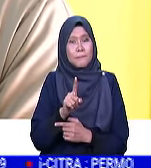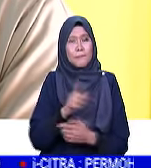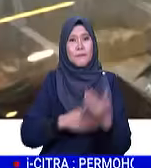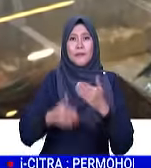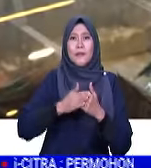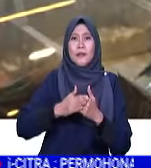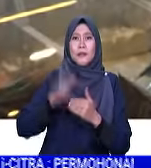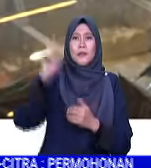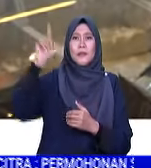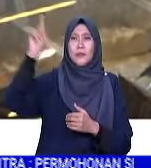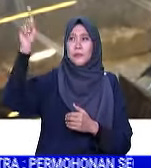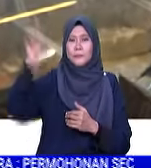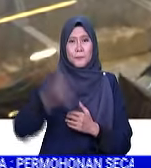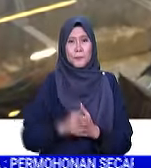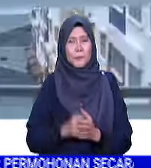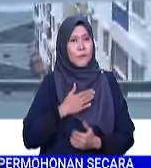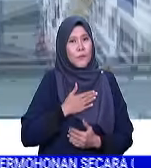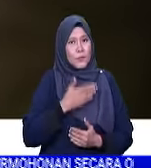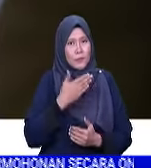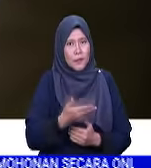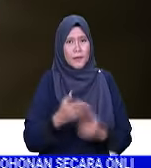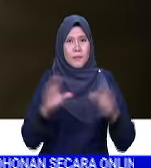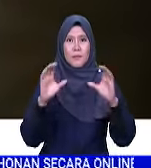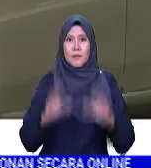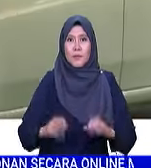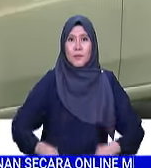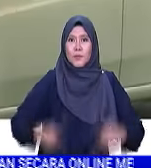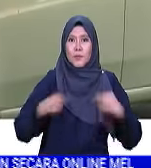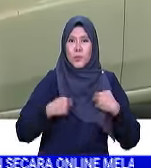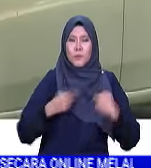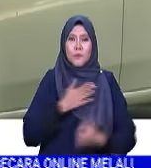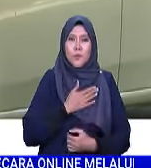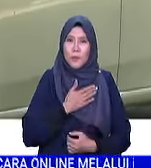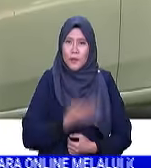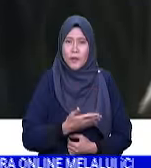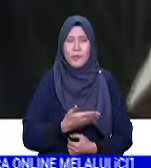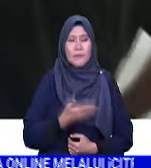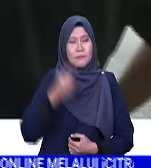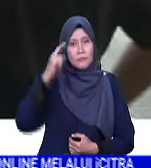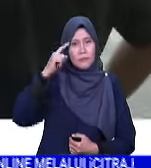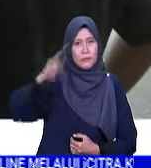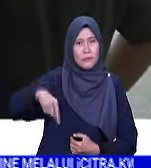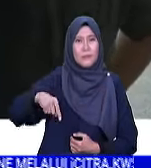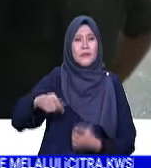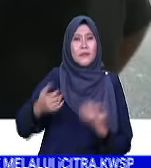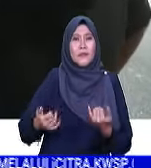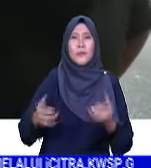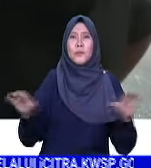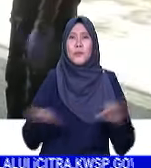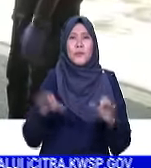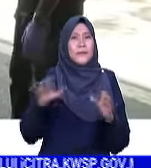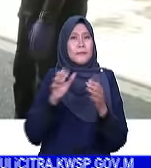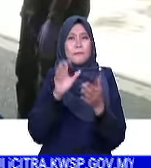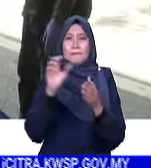kembali kepada Allah. Berkorban gaya hidup antara pengorbanan yang secara tidak sedar telah dilaksanakan dalam